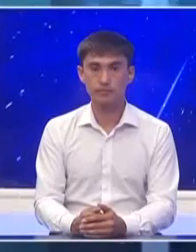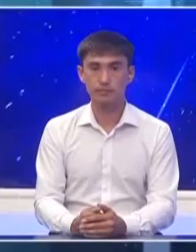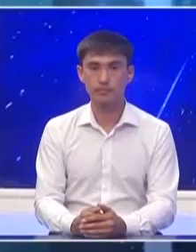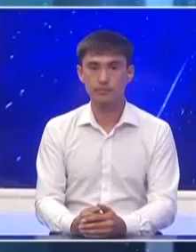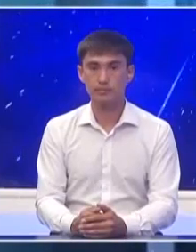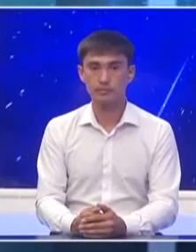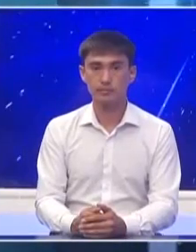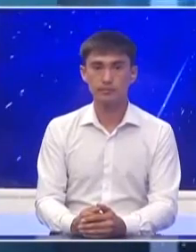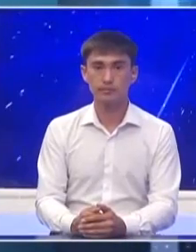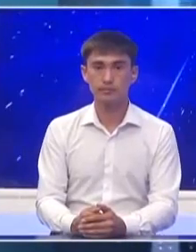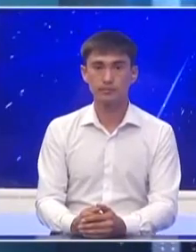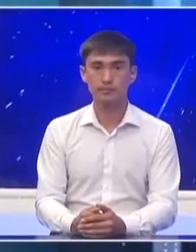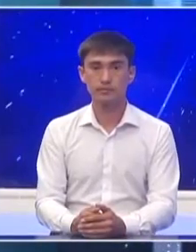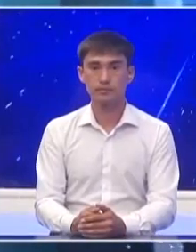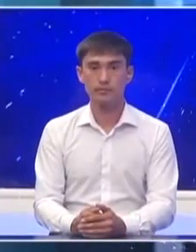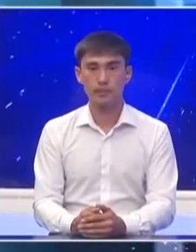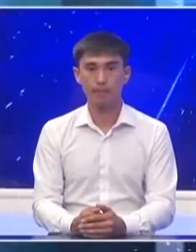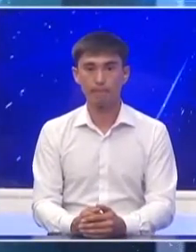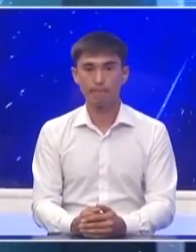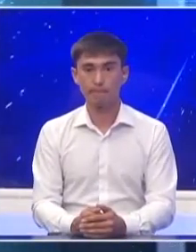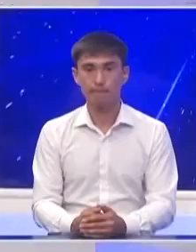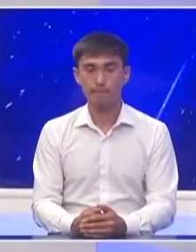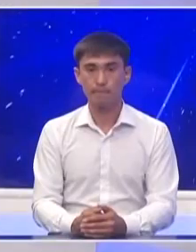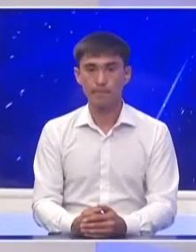Кенжебай, телеканал ЖТСУ, Алматинская область.